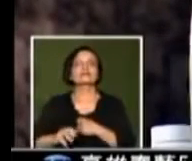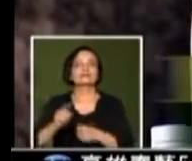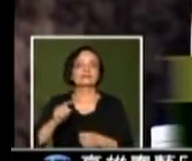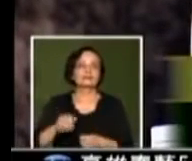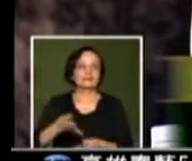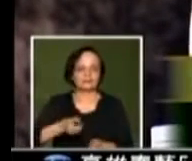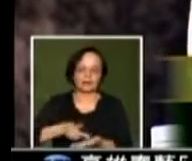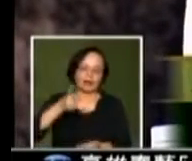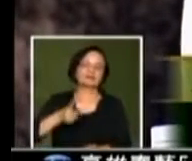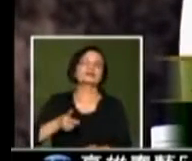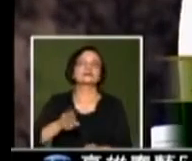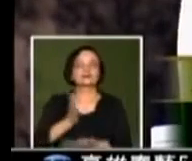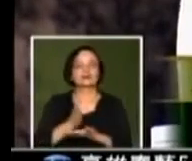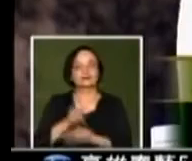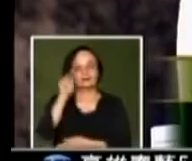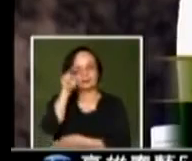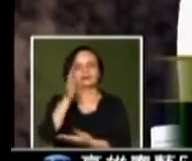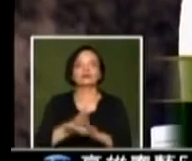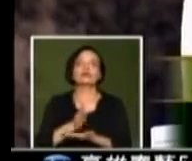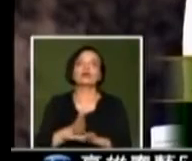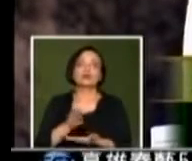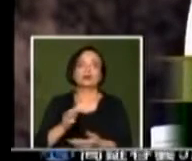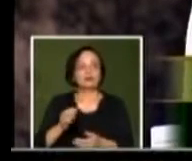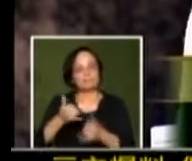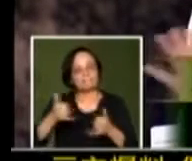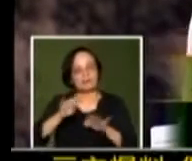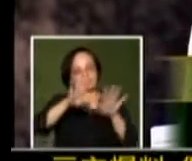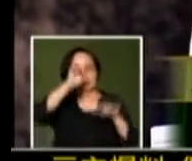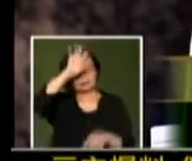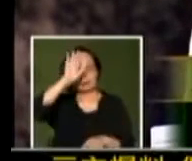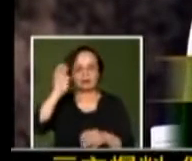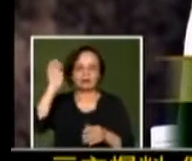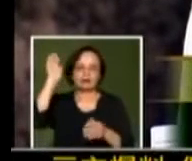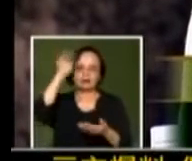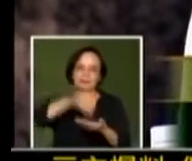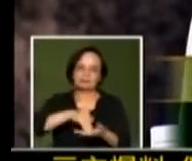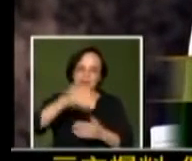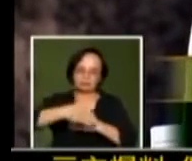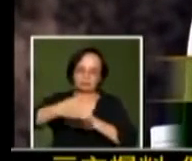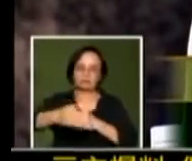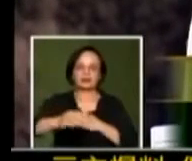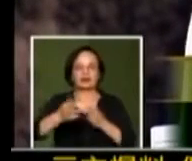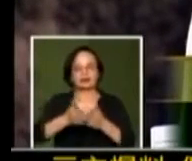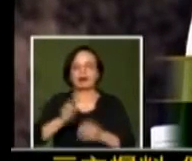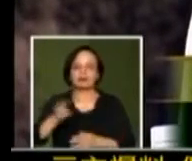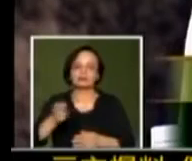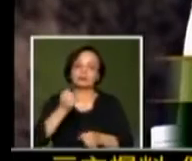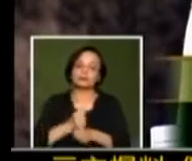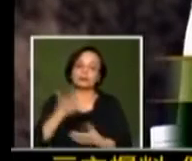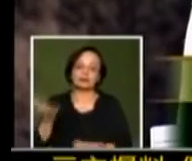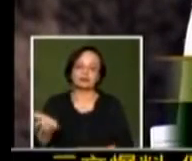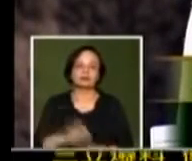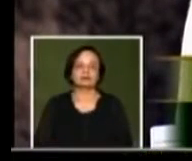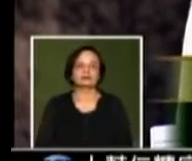场。民进党的下一个阶段到底要怎么走？那起码底下很牛哈，吹到 Linky 不够呢，金姐郎